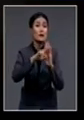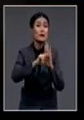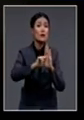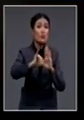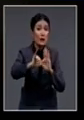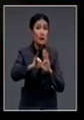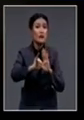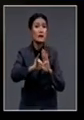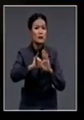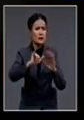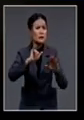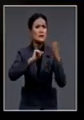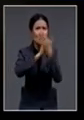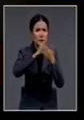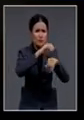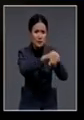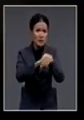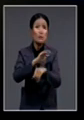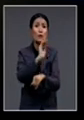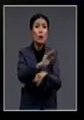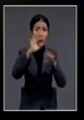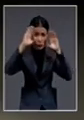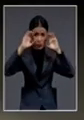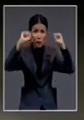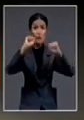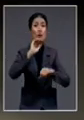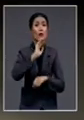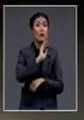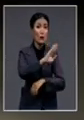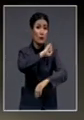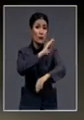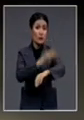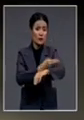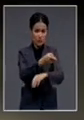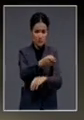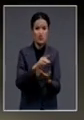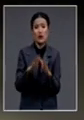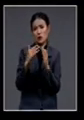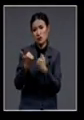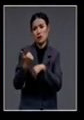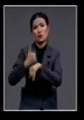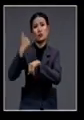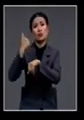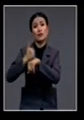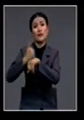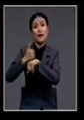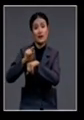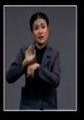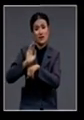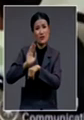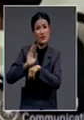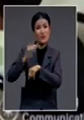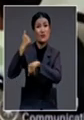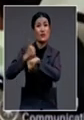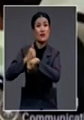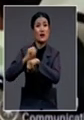เต้โดยนางฟาตูเบนซูดานะคะซึ่งเป็นอัยการสูงสุดของ ICC กล่าวค่ะว่ามีความกังวลอย่